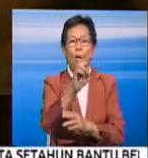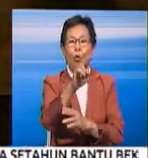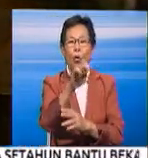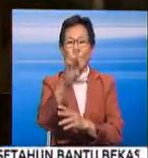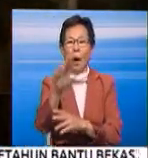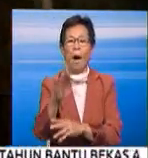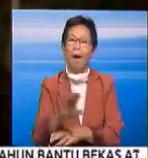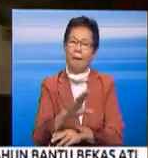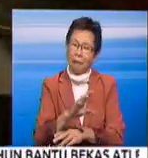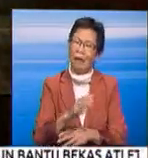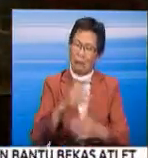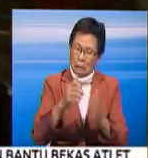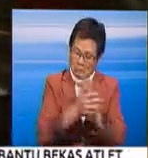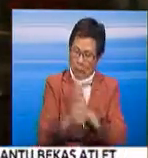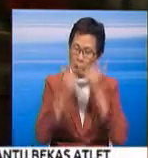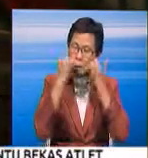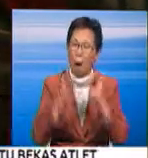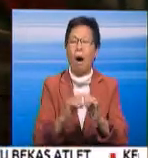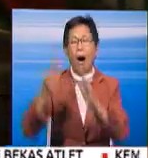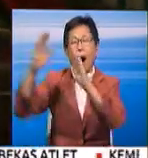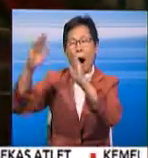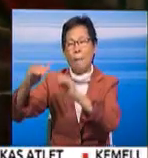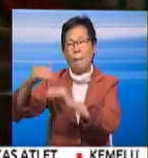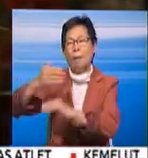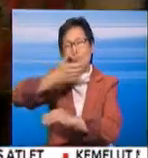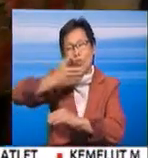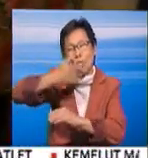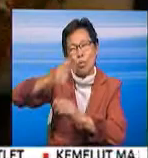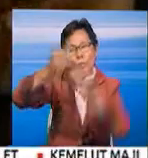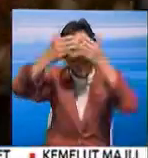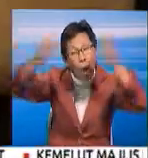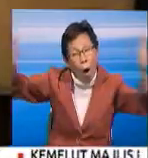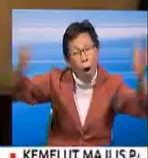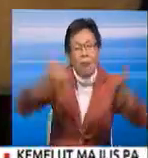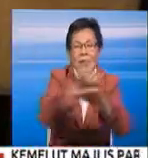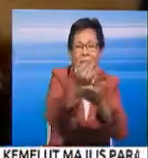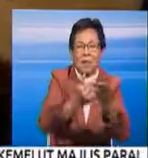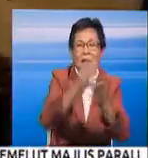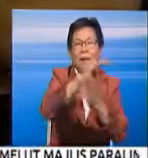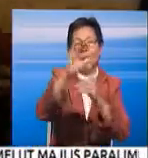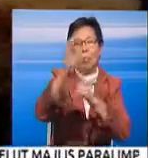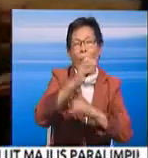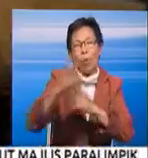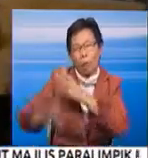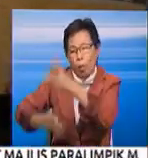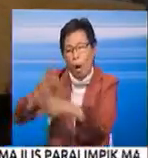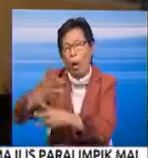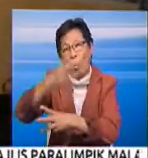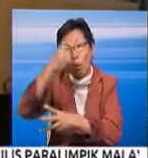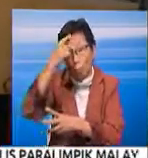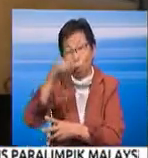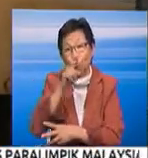Harapan Pok Chu, generasi muda perlu didedahkan dengan kesenian dan kebudayaan warisan bagi